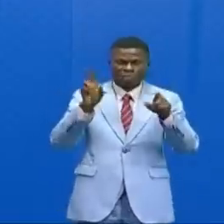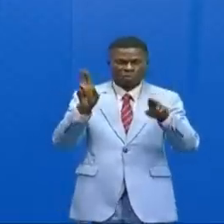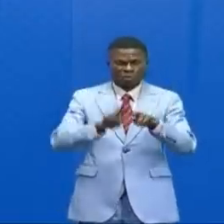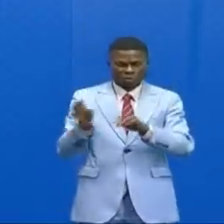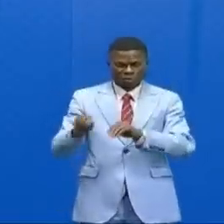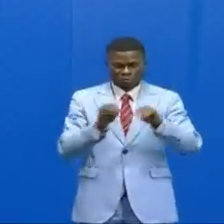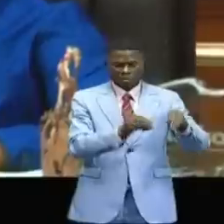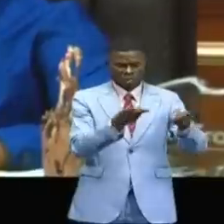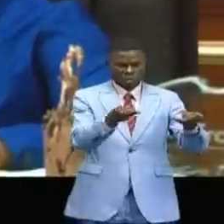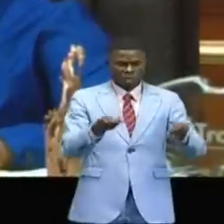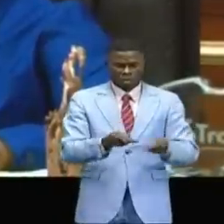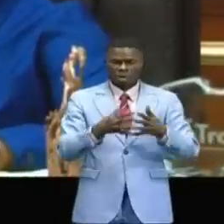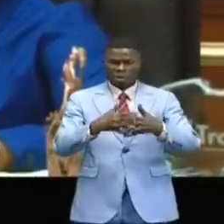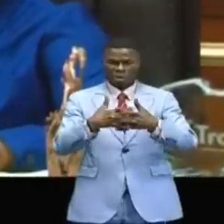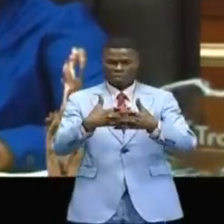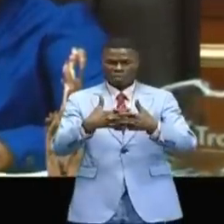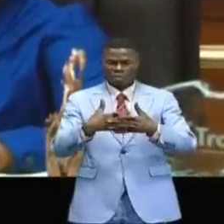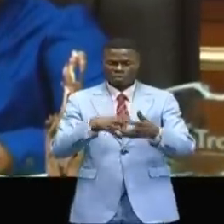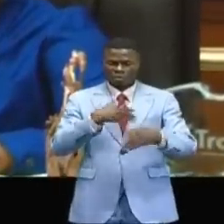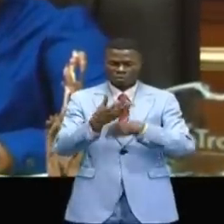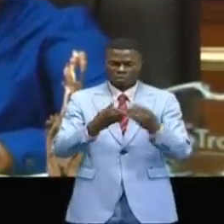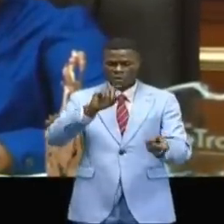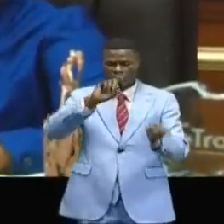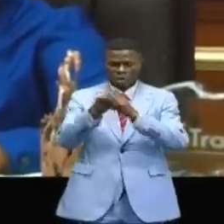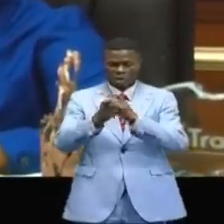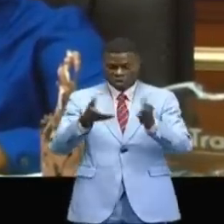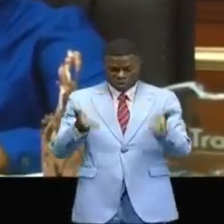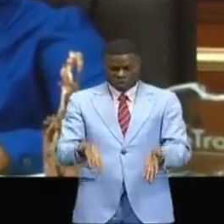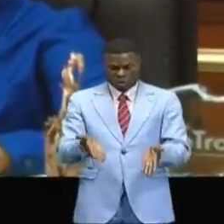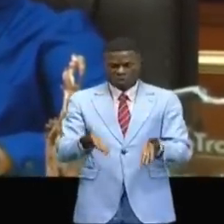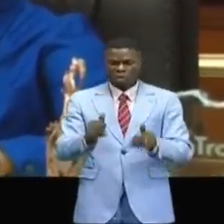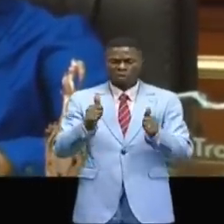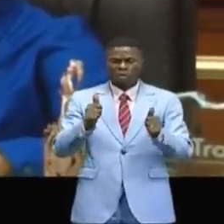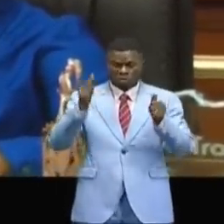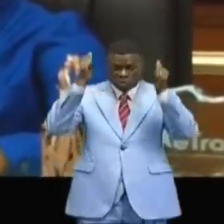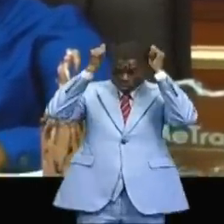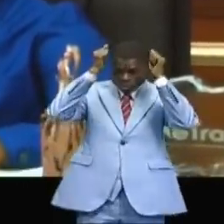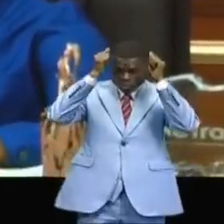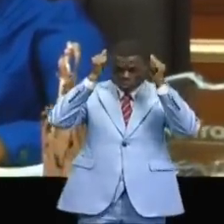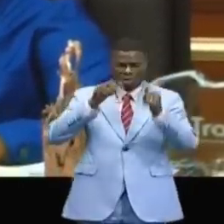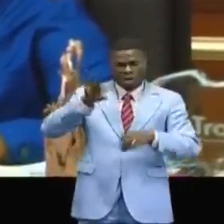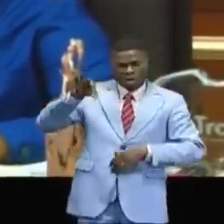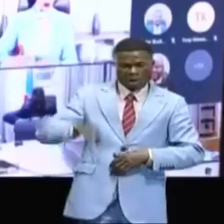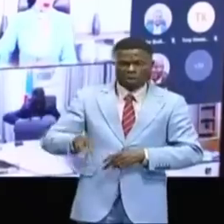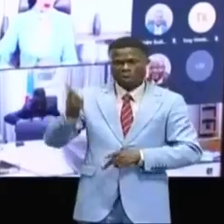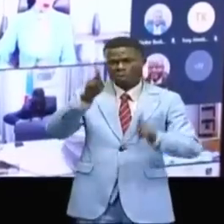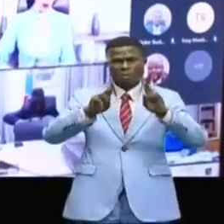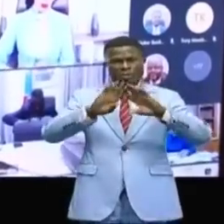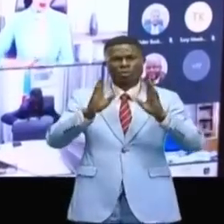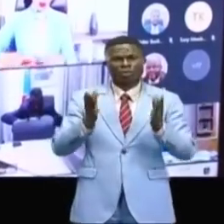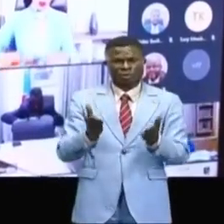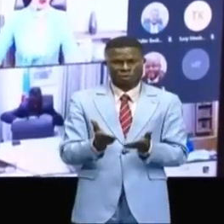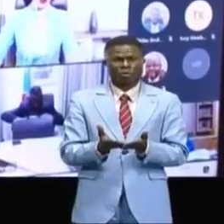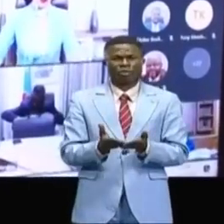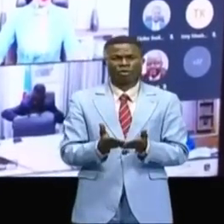place des partenariats pour assurer une transformation locale totale de notre bois au profit de nos populations.